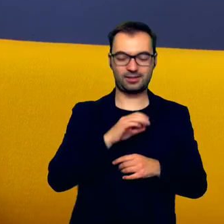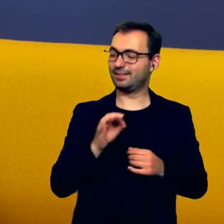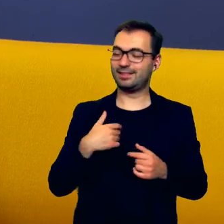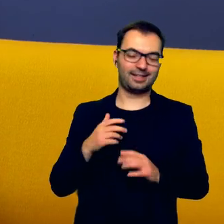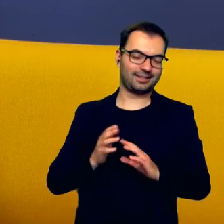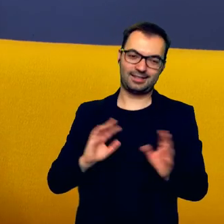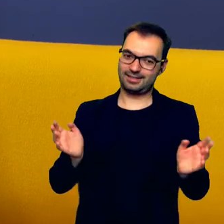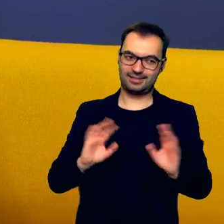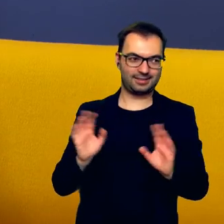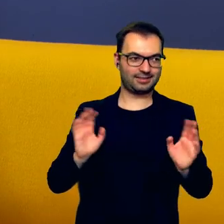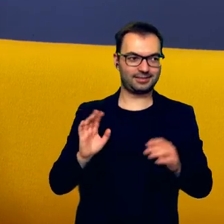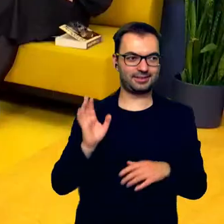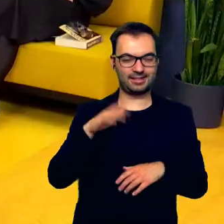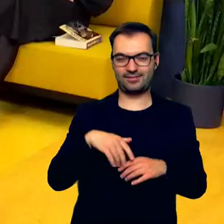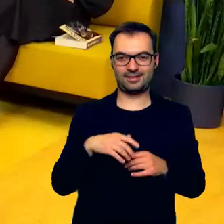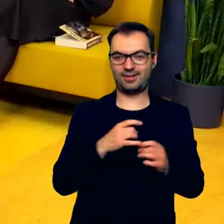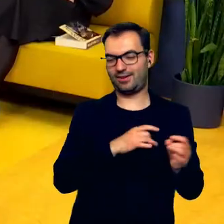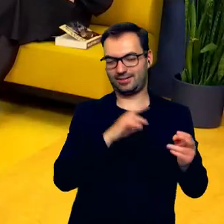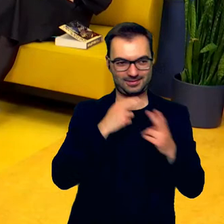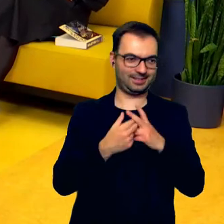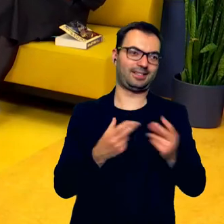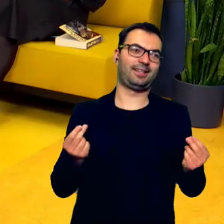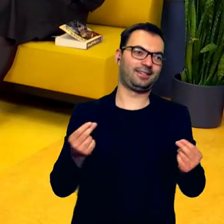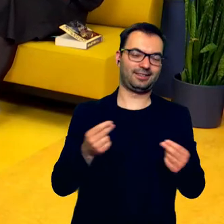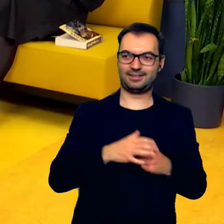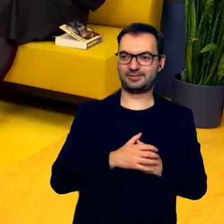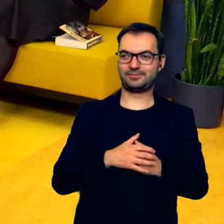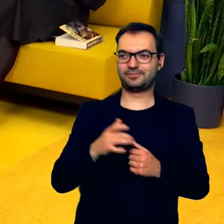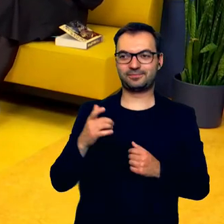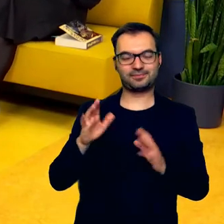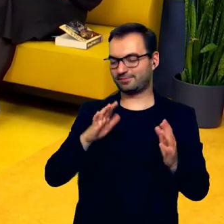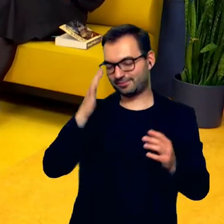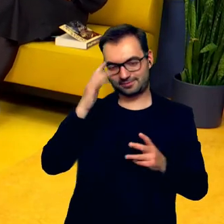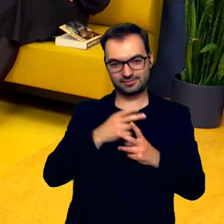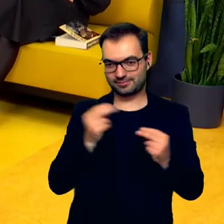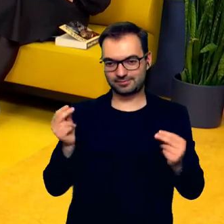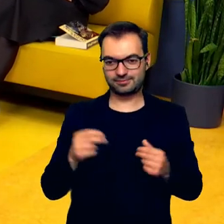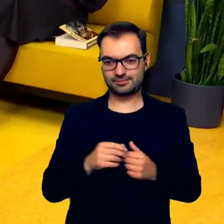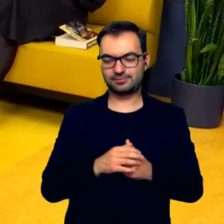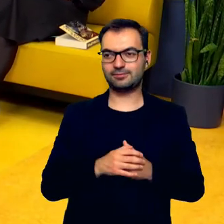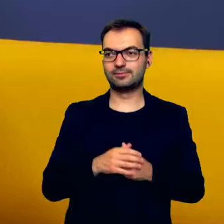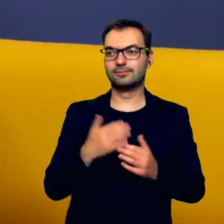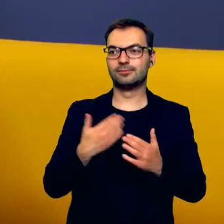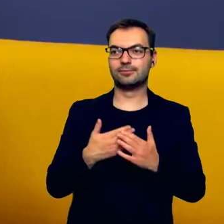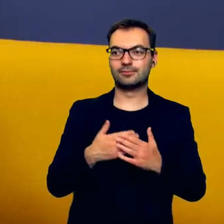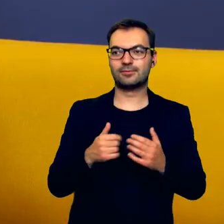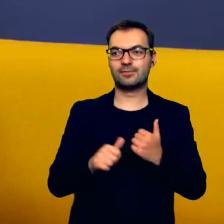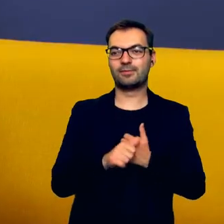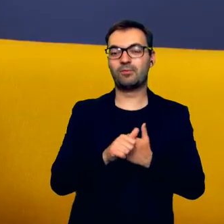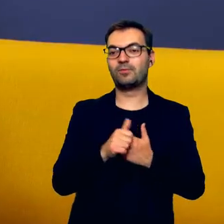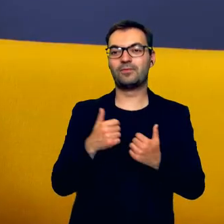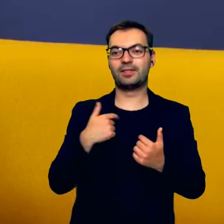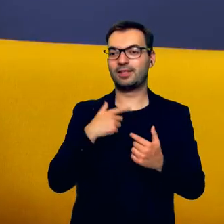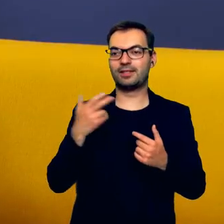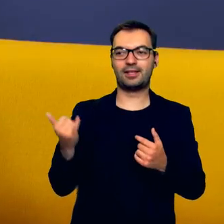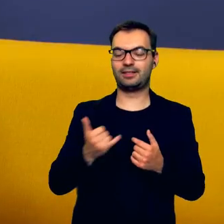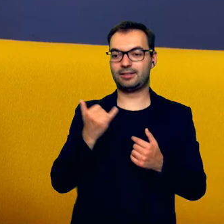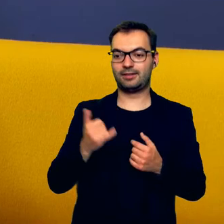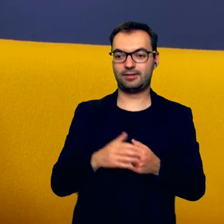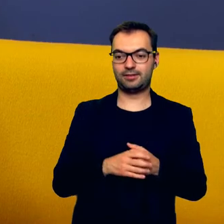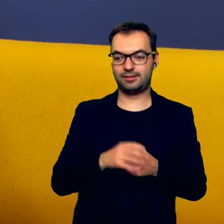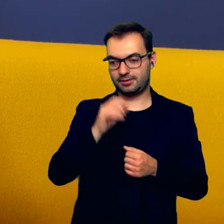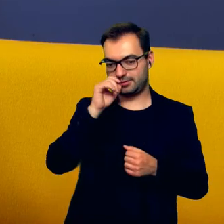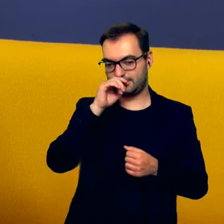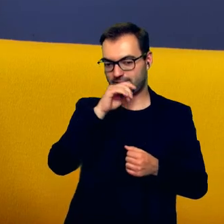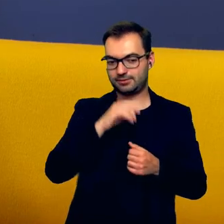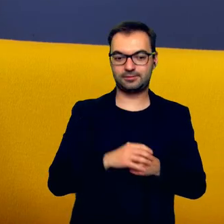byłbym dobrym szpiegiem. Ponieważ... Nawet się pan nie zastanowił, od razu pan powiedział, ja nie. Zdecydowanie nie, ponieważ no nie zawsze,